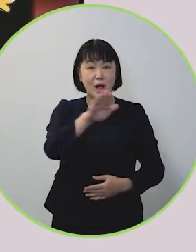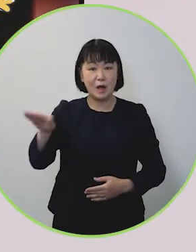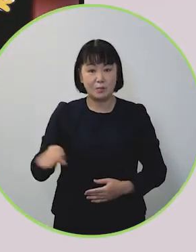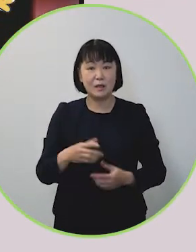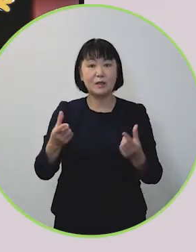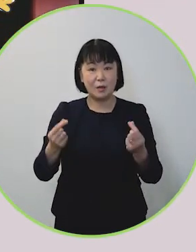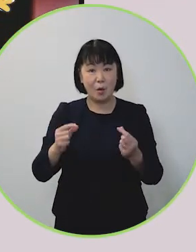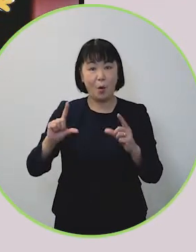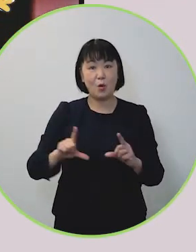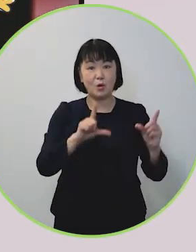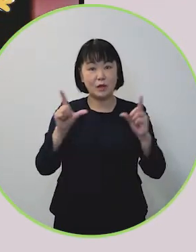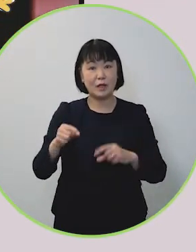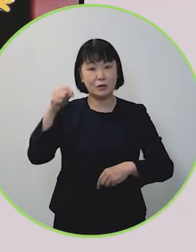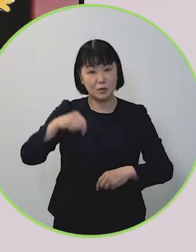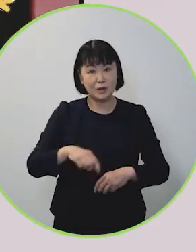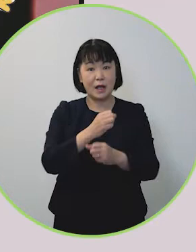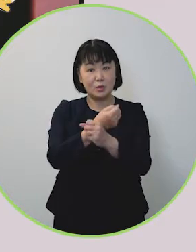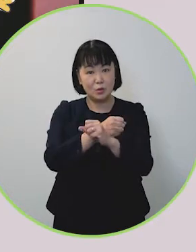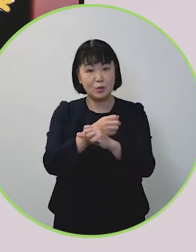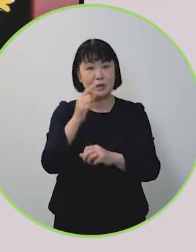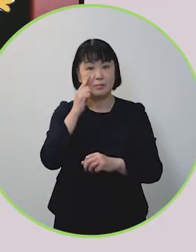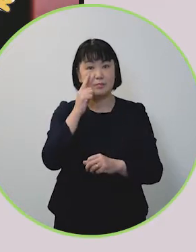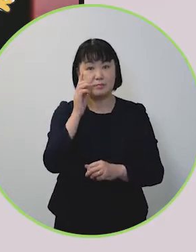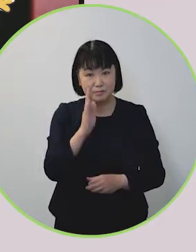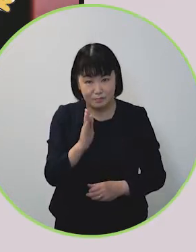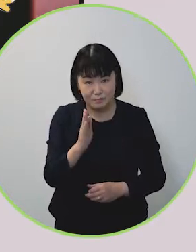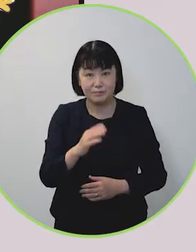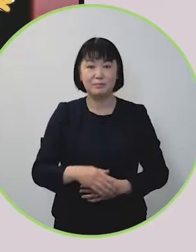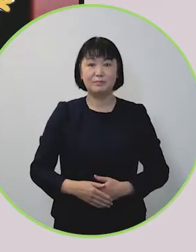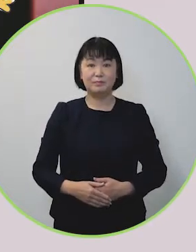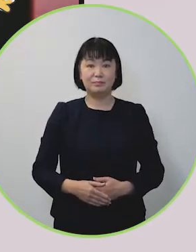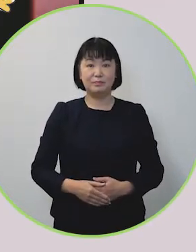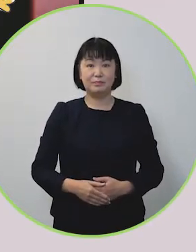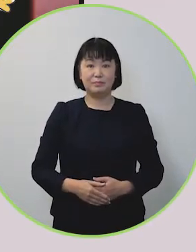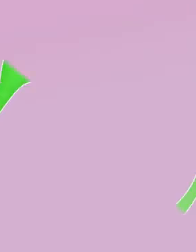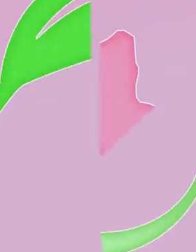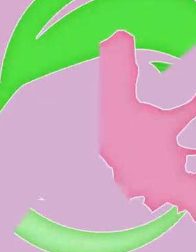身近なところから立つプラに取り組んでみてねー